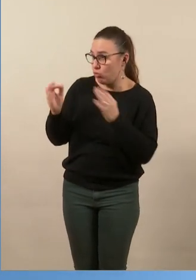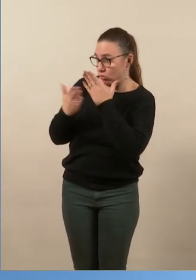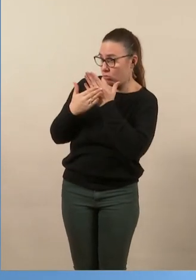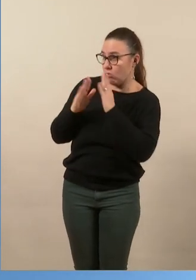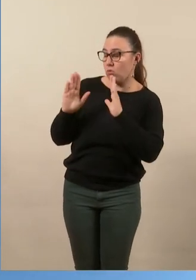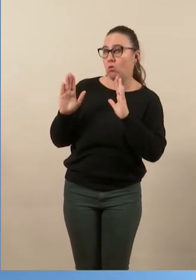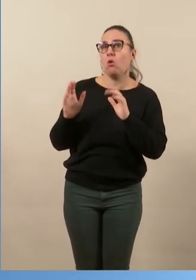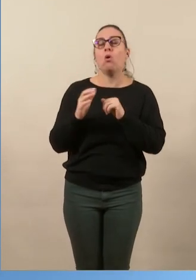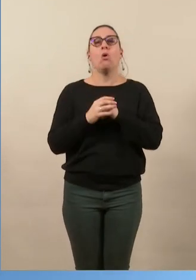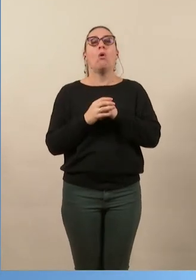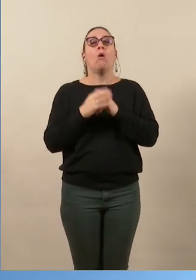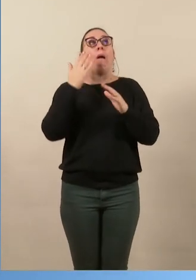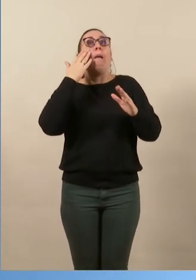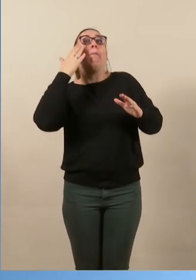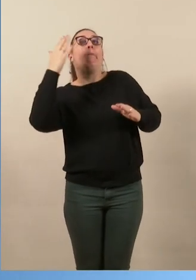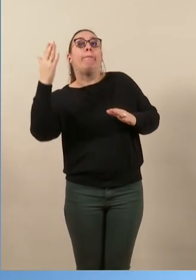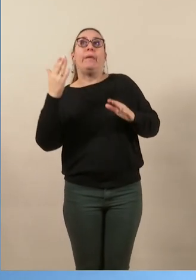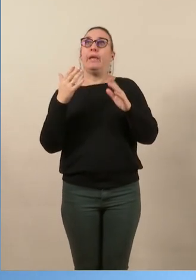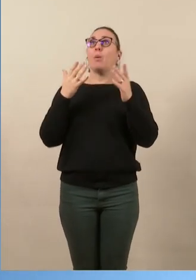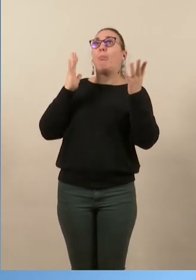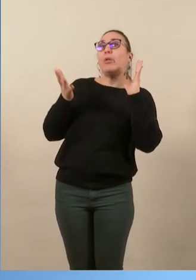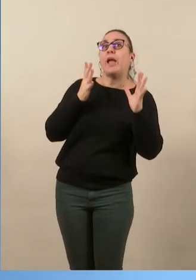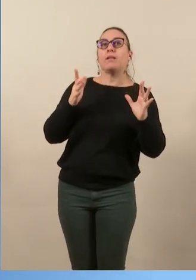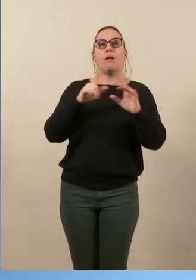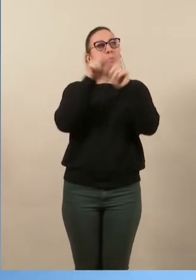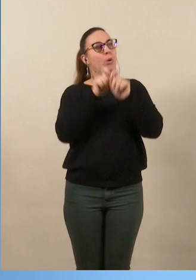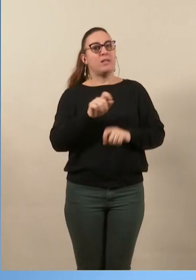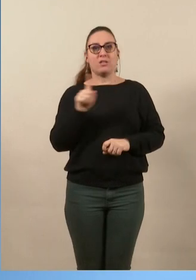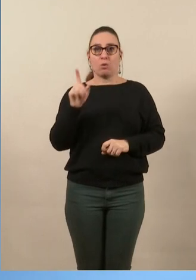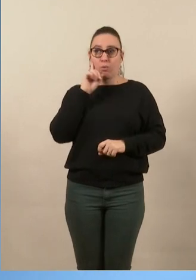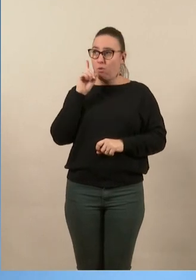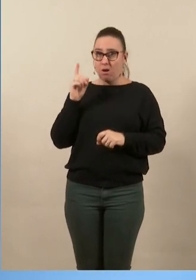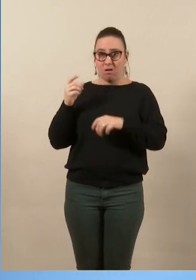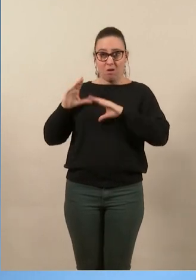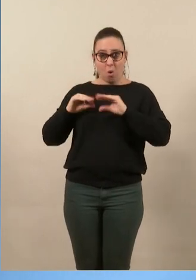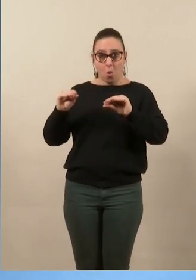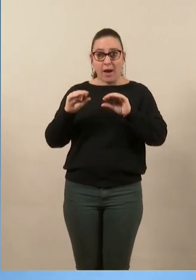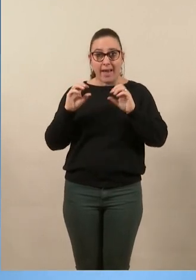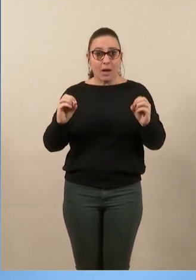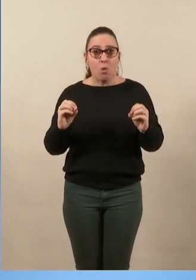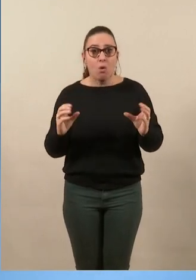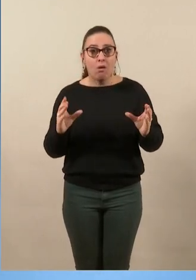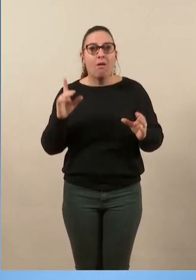donc le conditionnel c'est pas seulement de la politesse puisque comme on vient de le dire c'est pas fait et c'est pas fait pourquoi parce que la Métro a dit